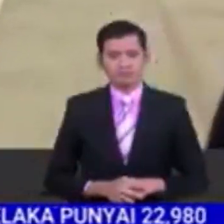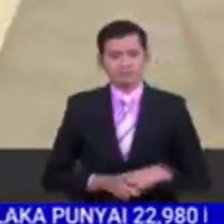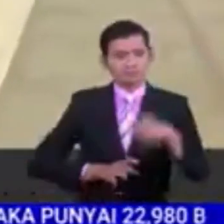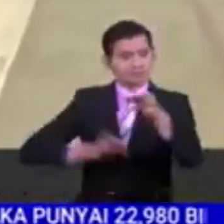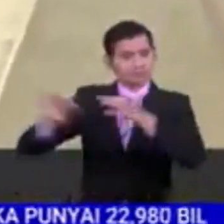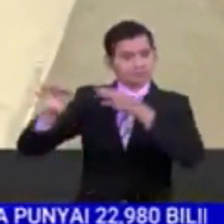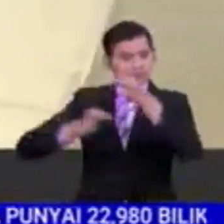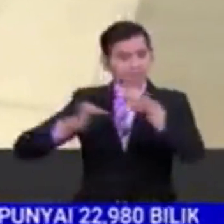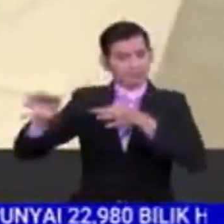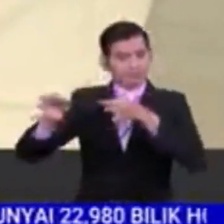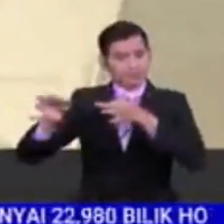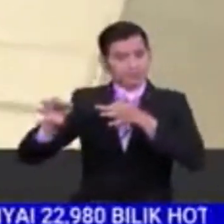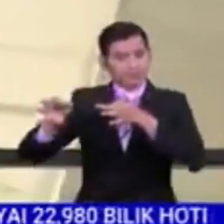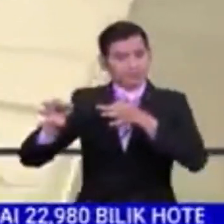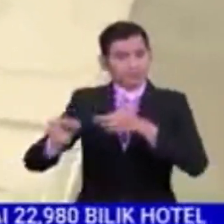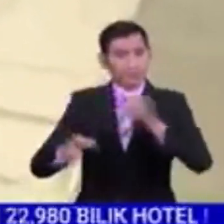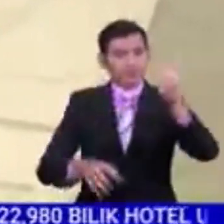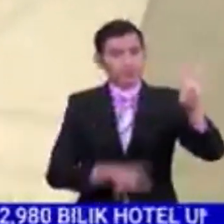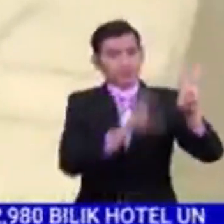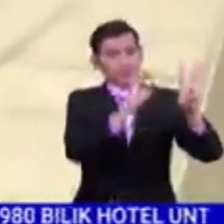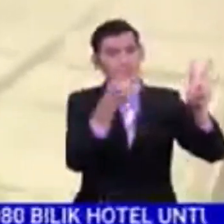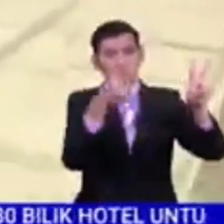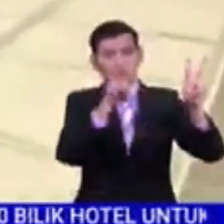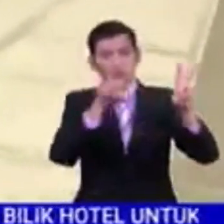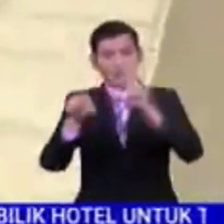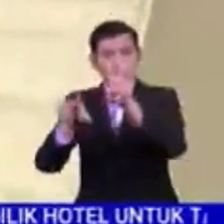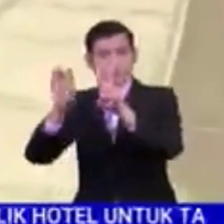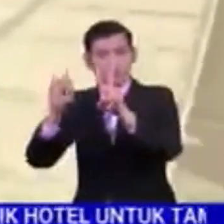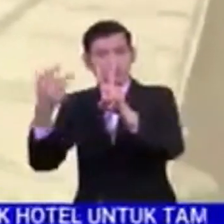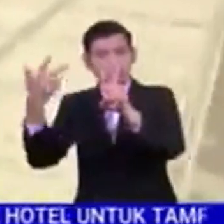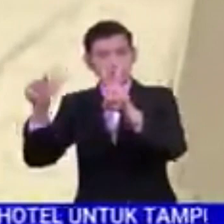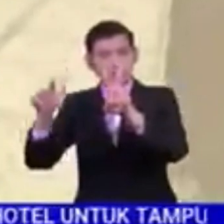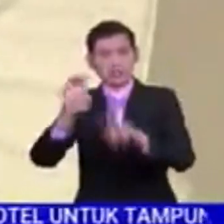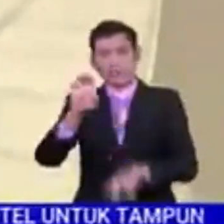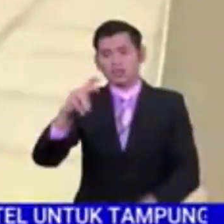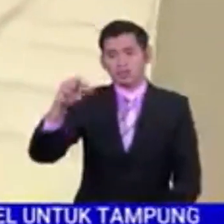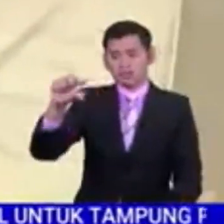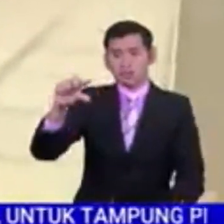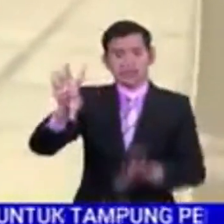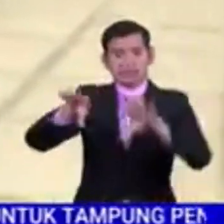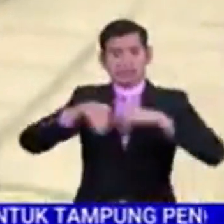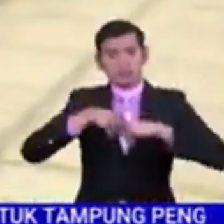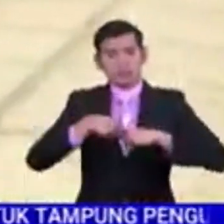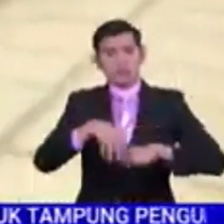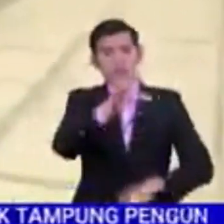Jelas Space, antara 2012 dan 2013, Ng menerima lebih